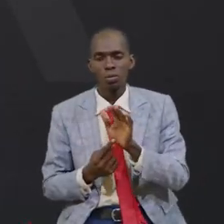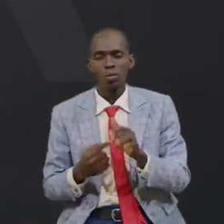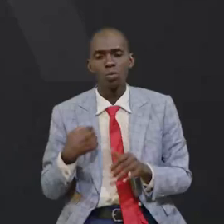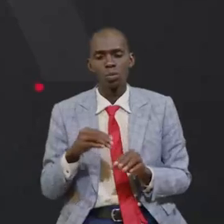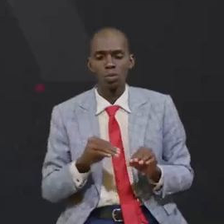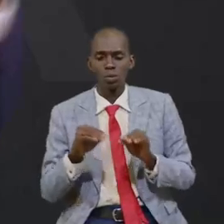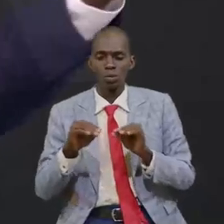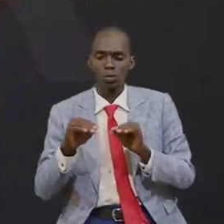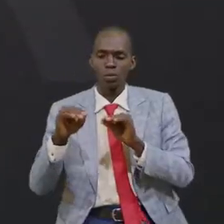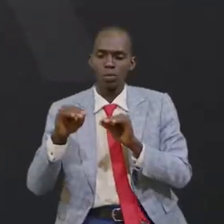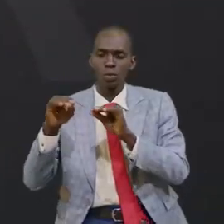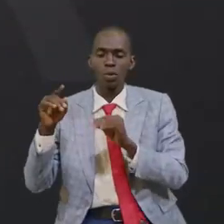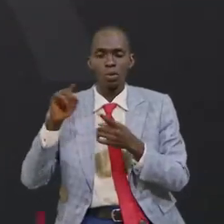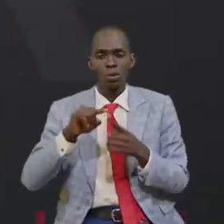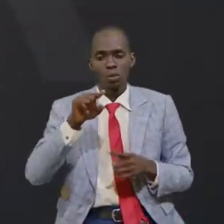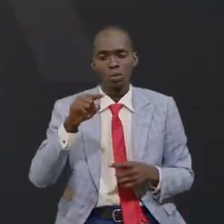nous avançons.